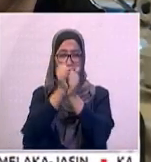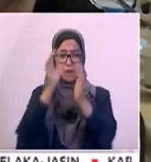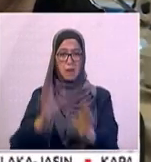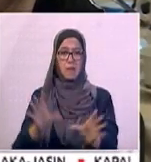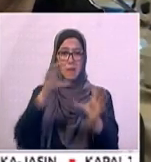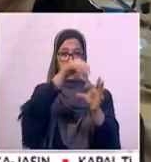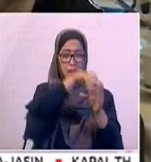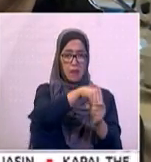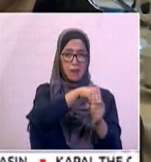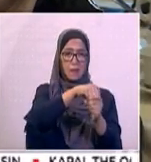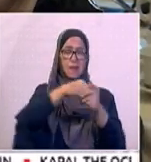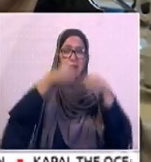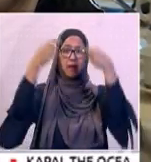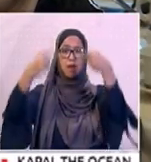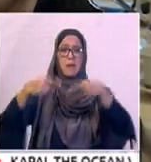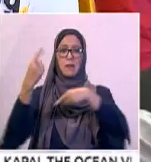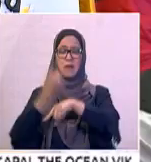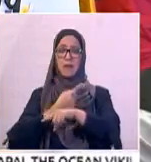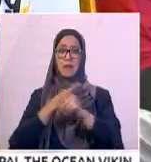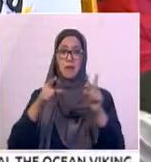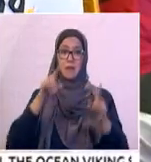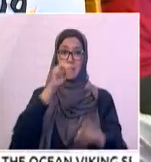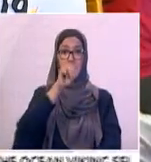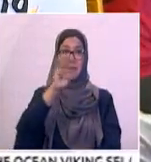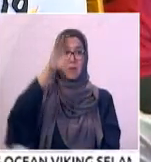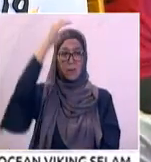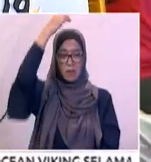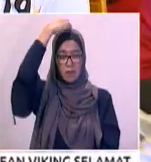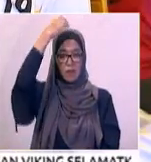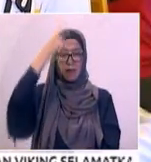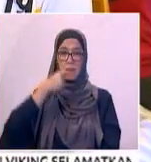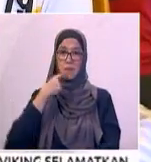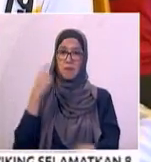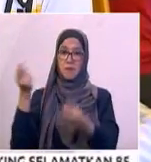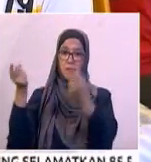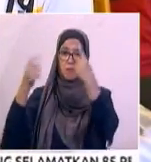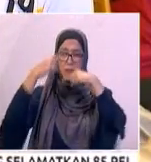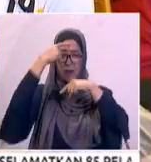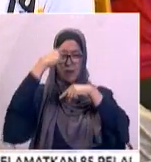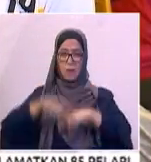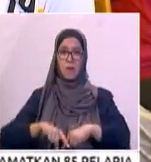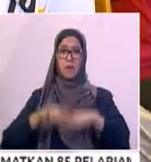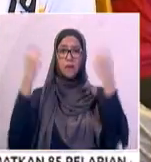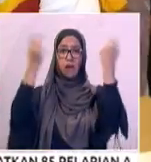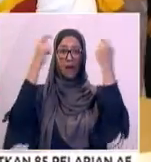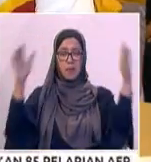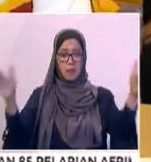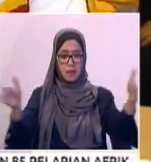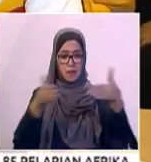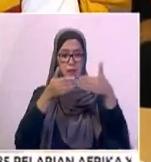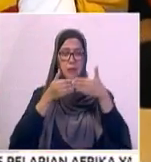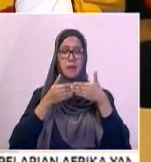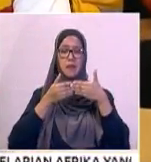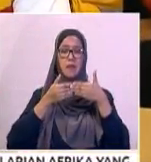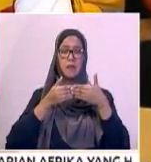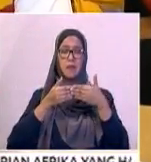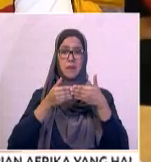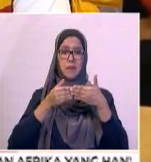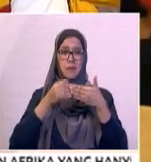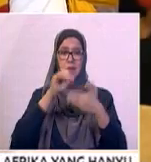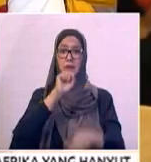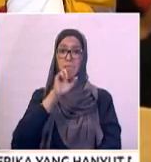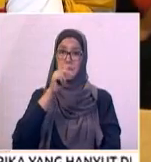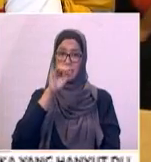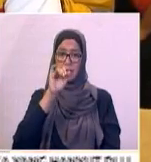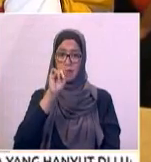Menteri Besar Selangor Amiruddin Syahri yang hadir merasmikan majlis penutup Sukses 2019 berharap Majlis Sukan Negeri Selangor akan